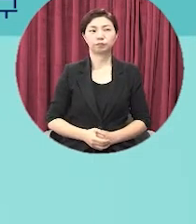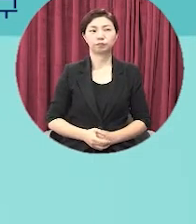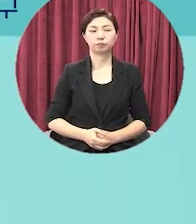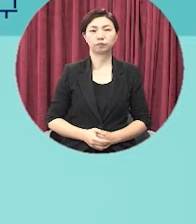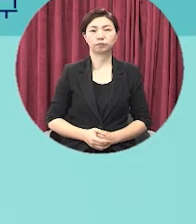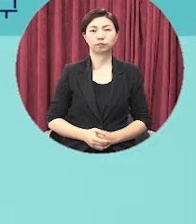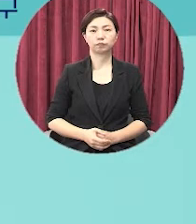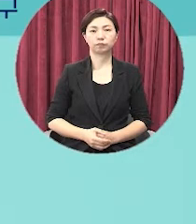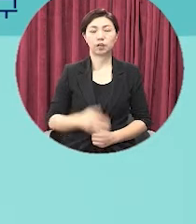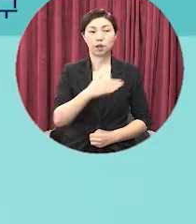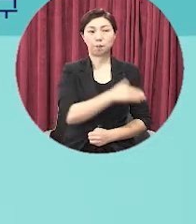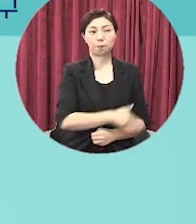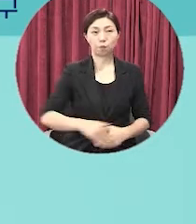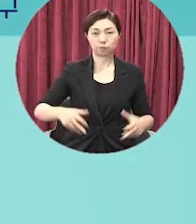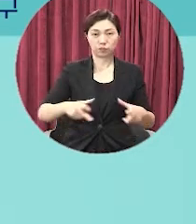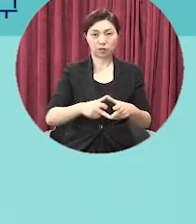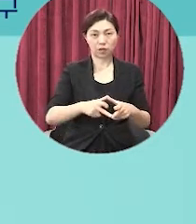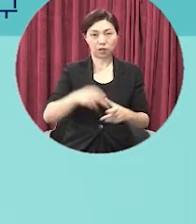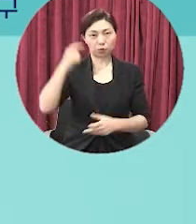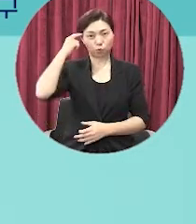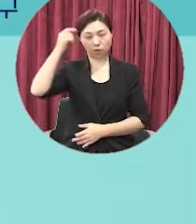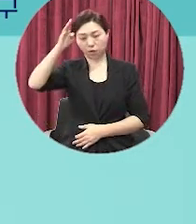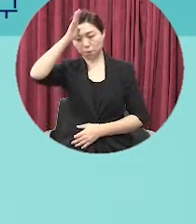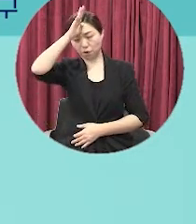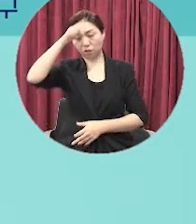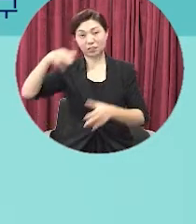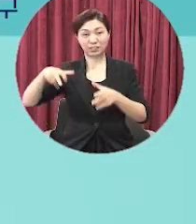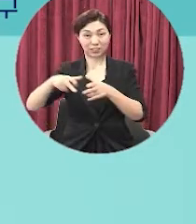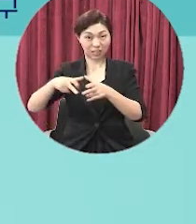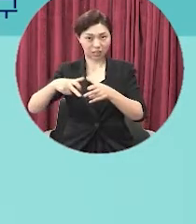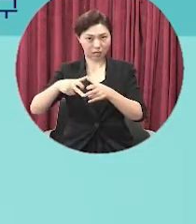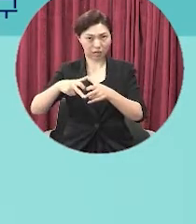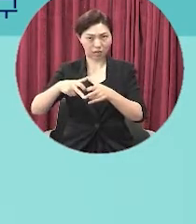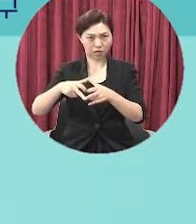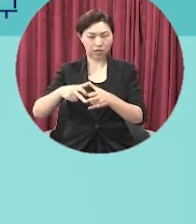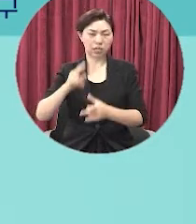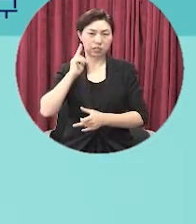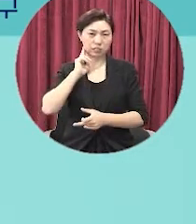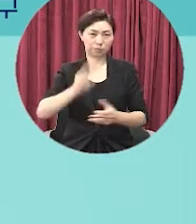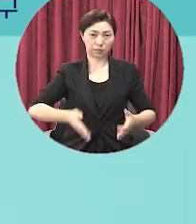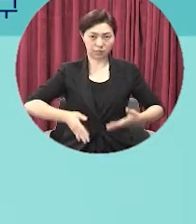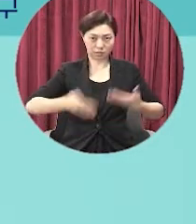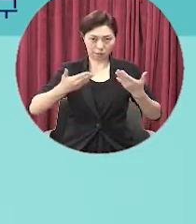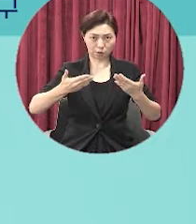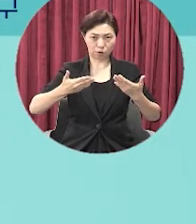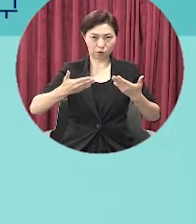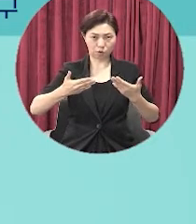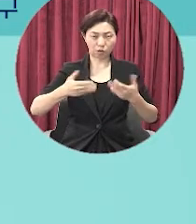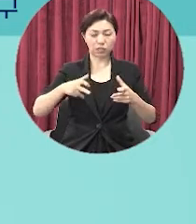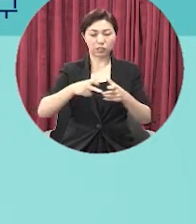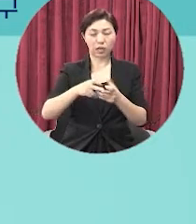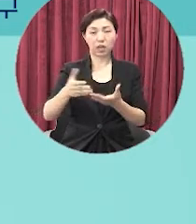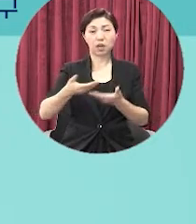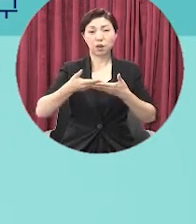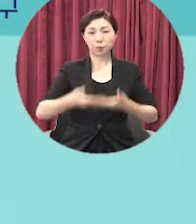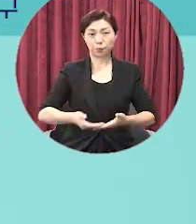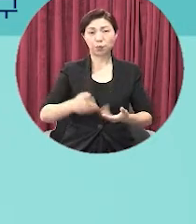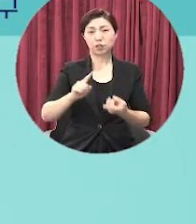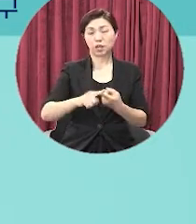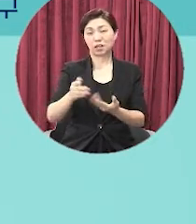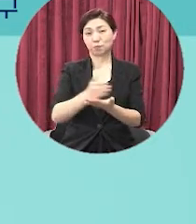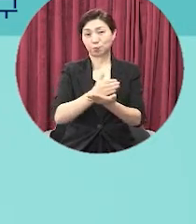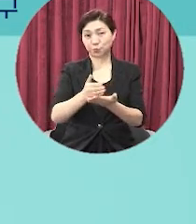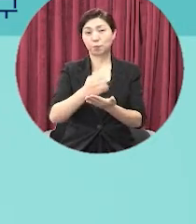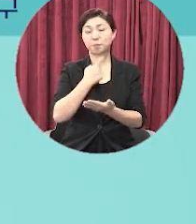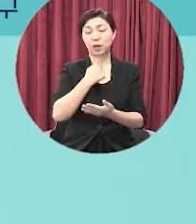어치 상야동 변장 이중 증도에 따라서 어 불리한 표가 되겠습니다 여기에서 이제 지체장애